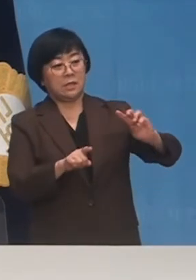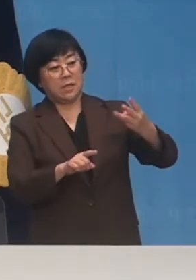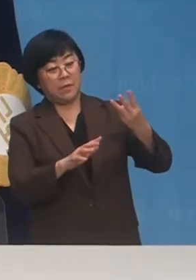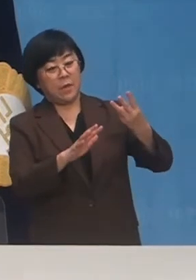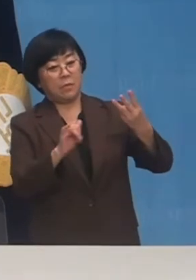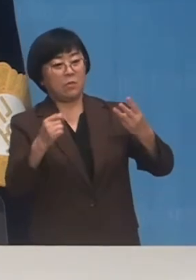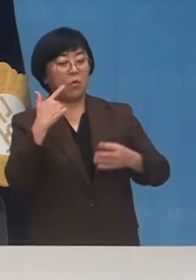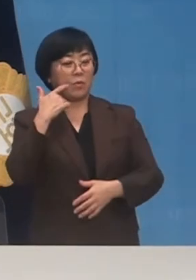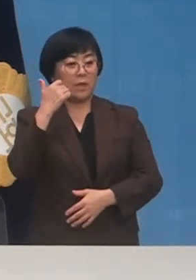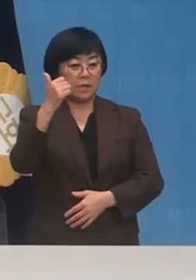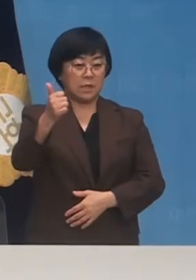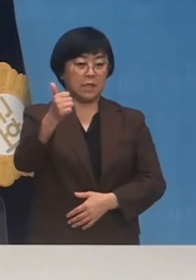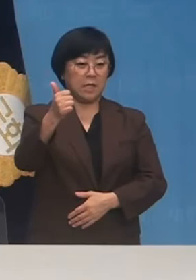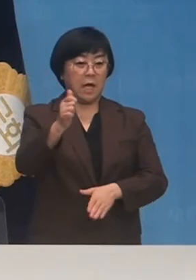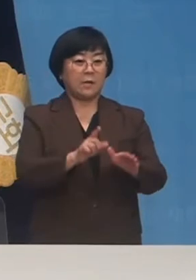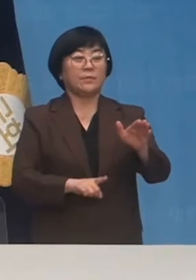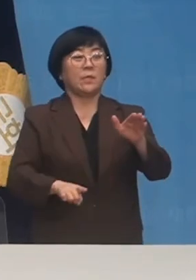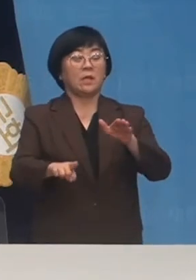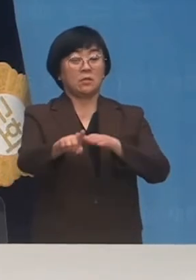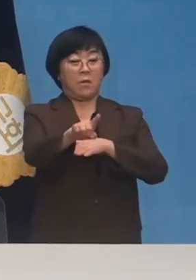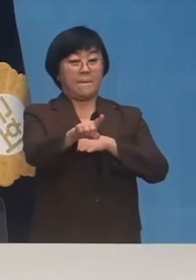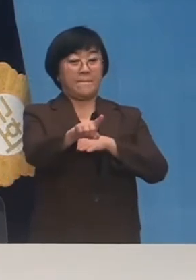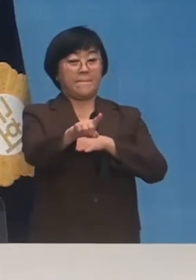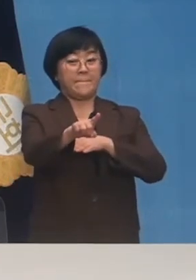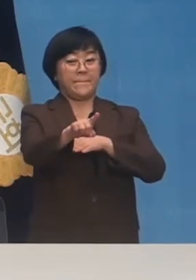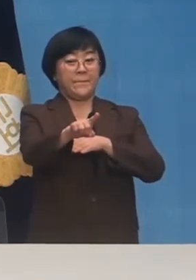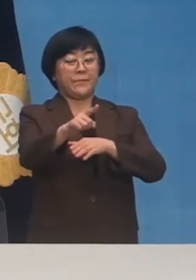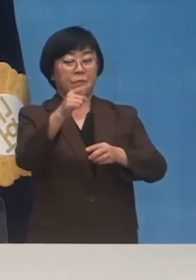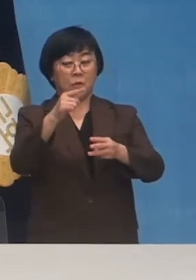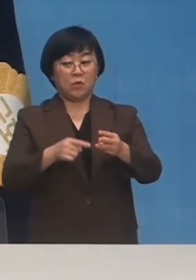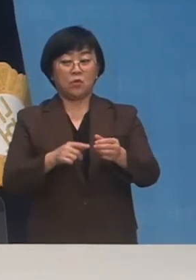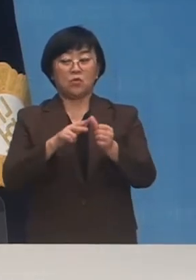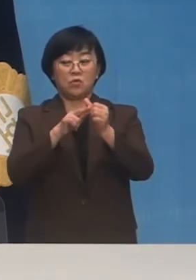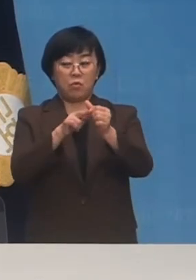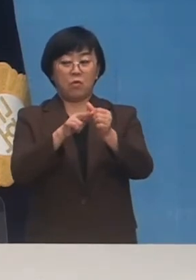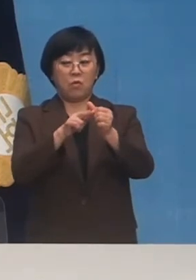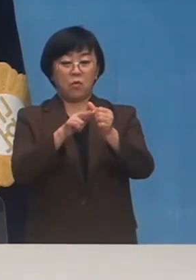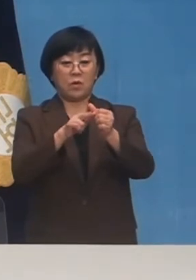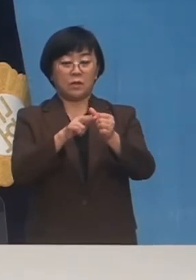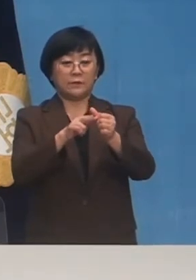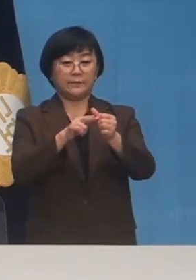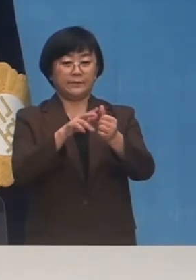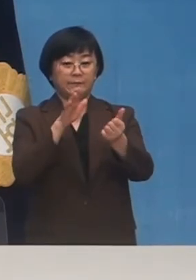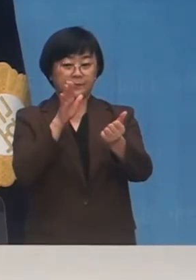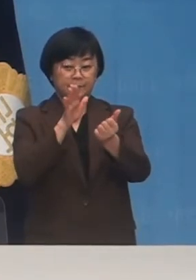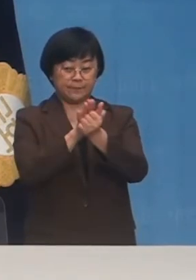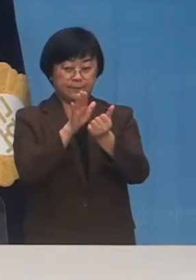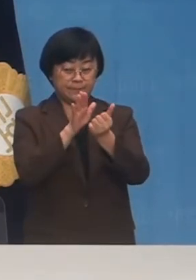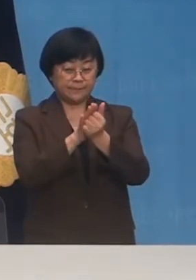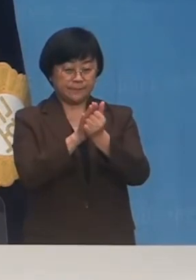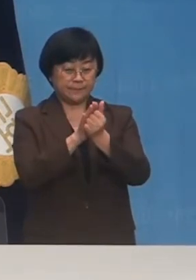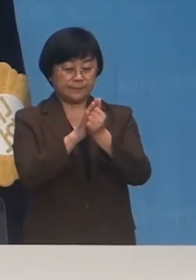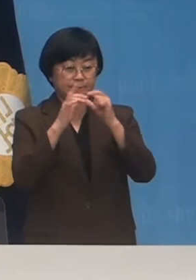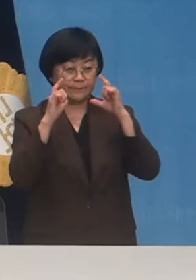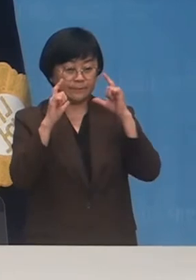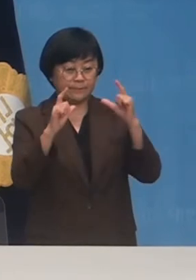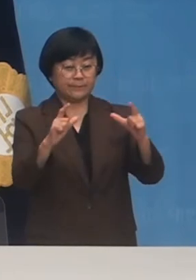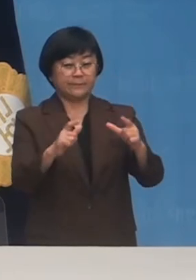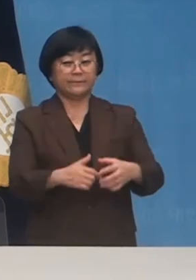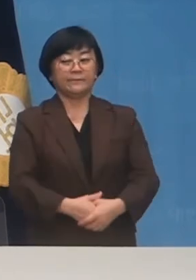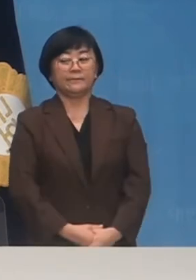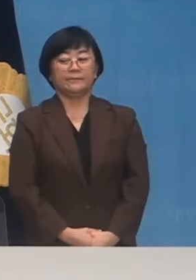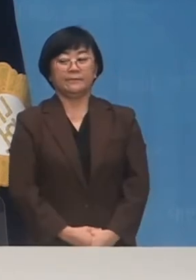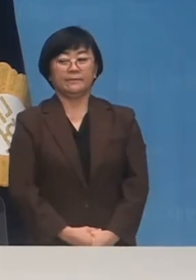광주 목회자들이 앞장서면서 윤석열 후보를 적극 지지